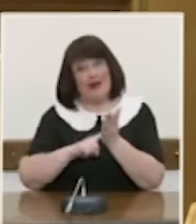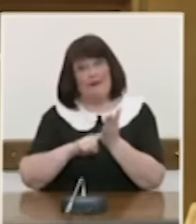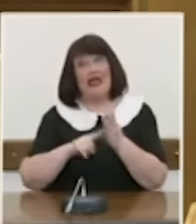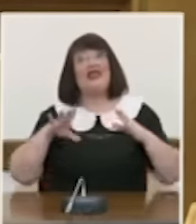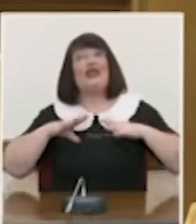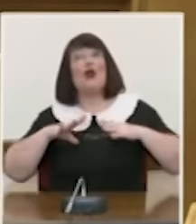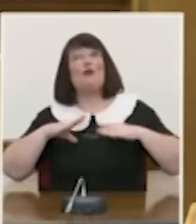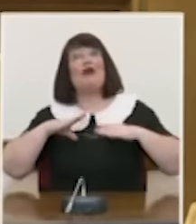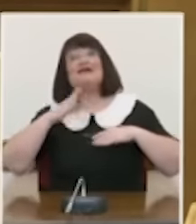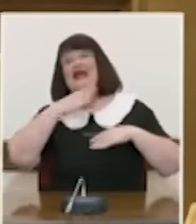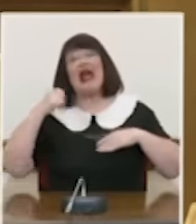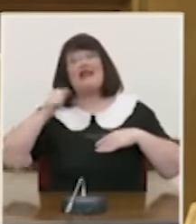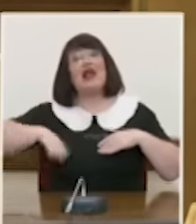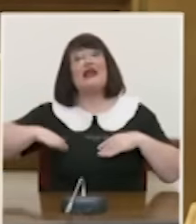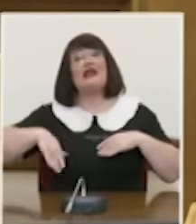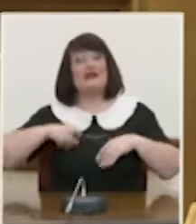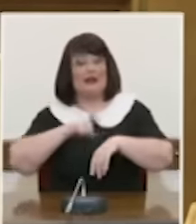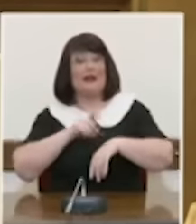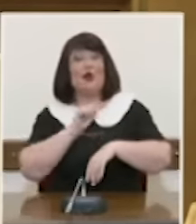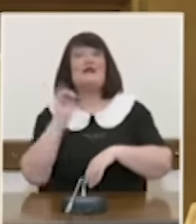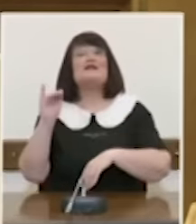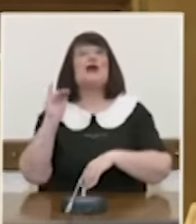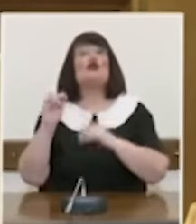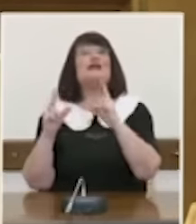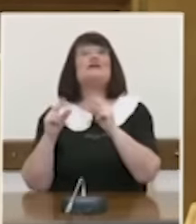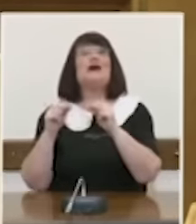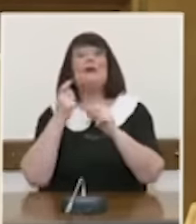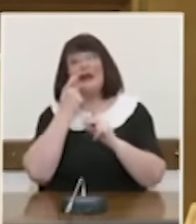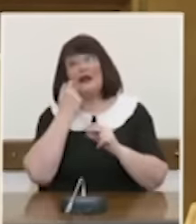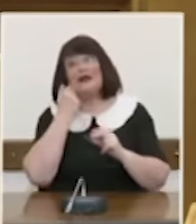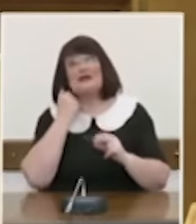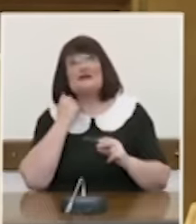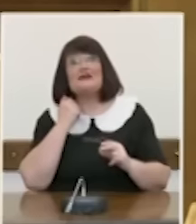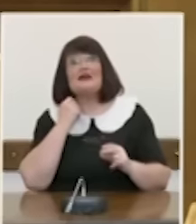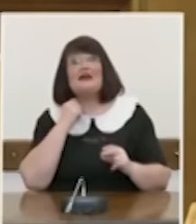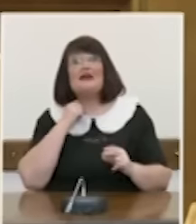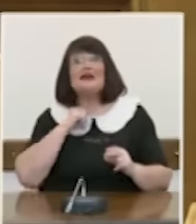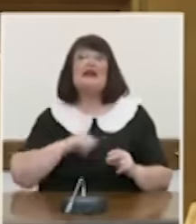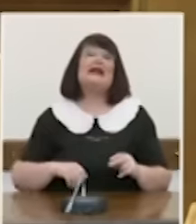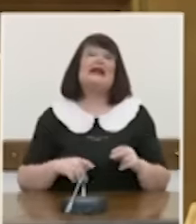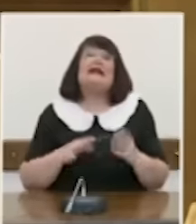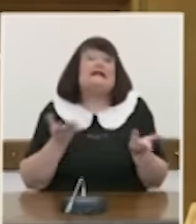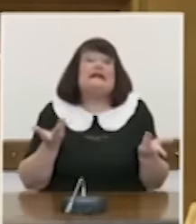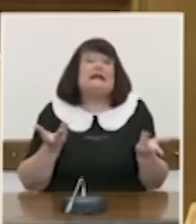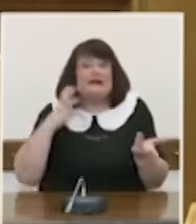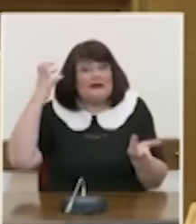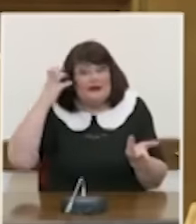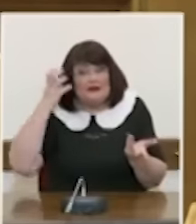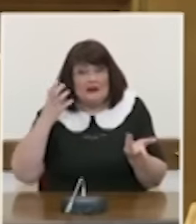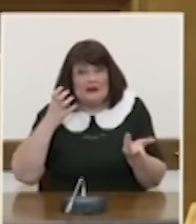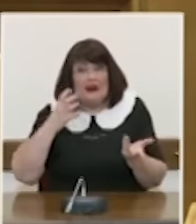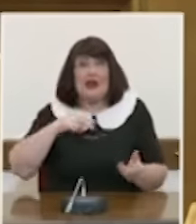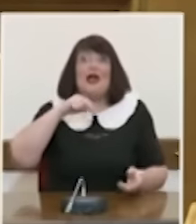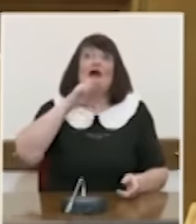Χανιά, δεν προλάβατε να τη ρωτήσετε. Αλήθεια, τι θέλετε να πείτε ακριβώς στο λαό? Ότι η κυρία Φόντερ